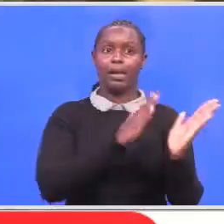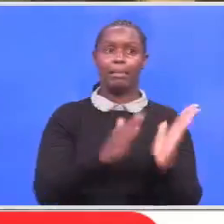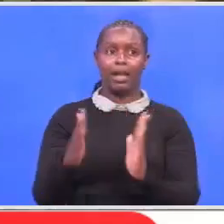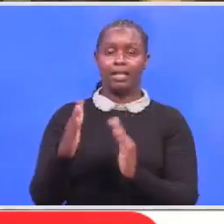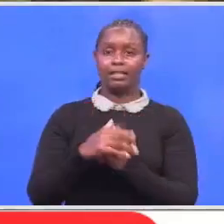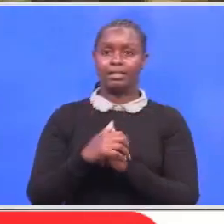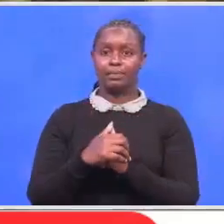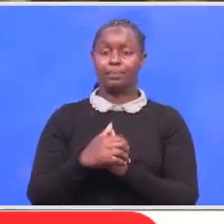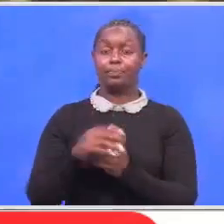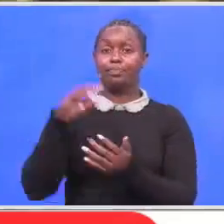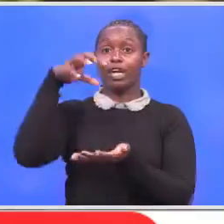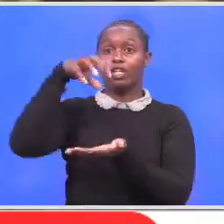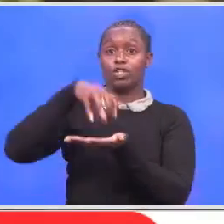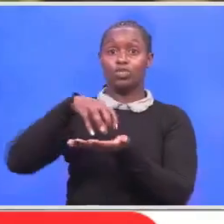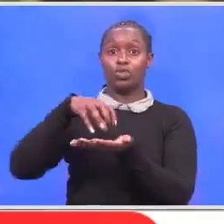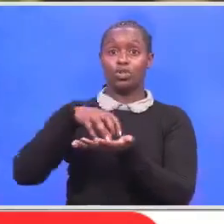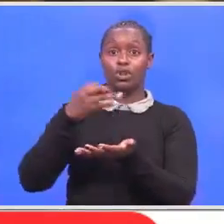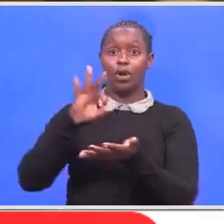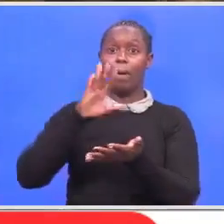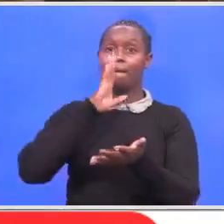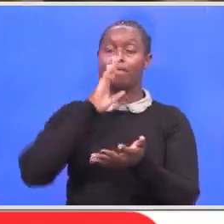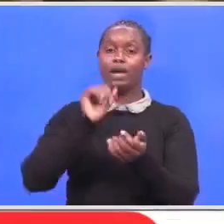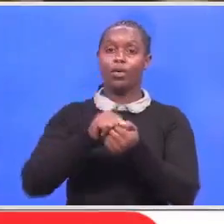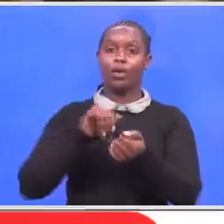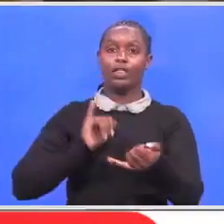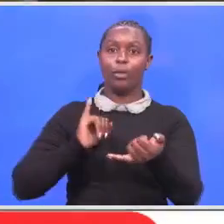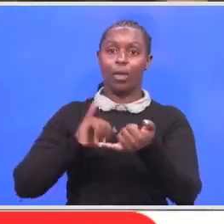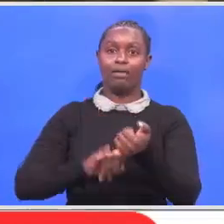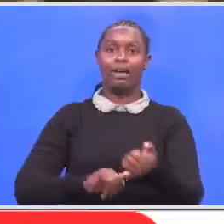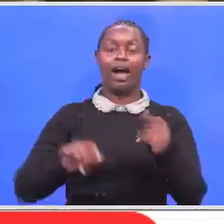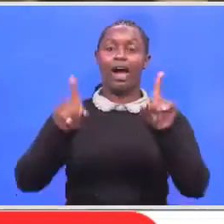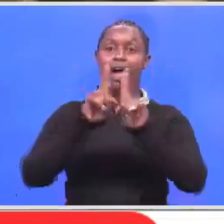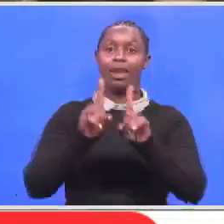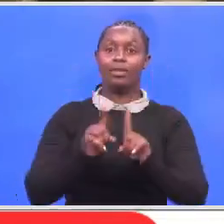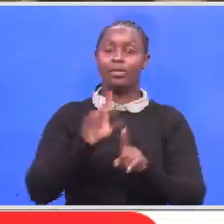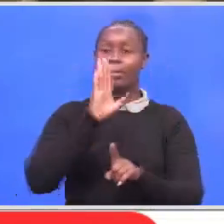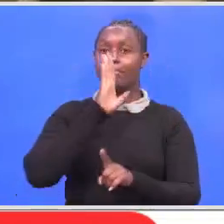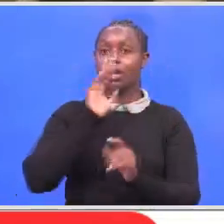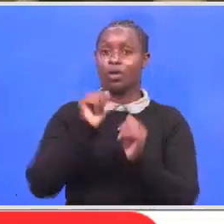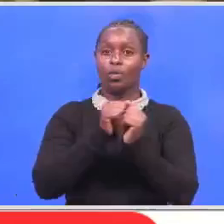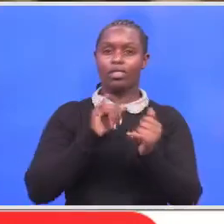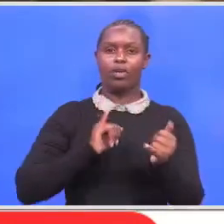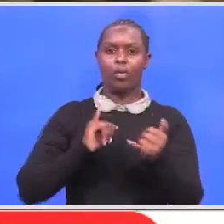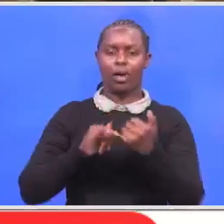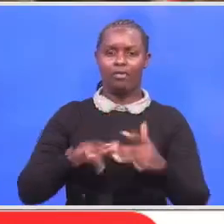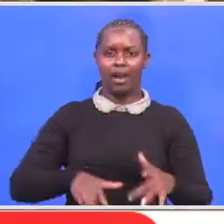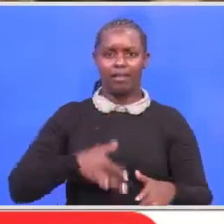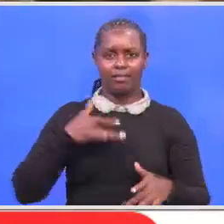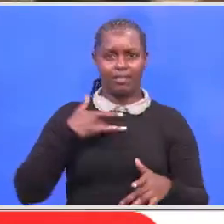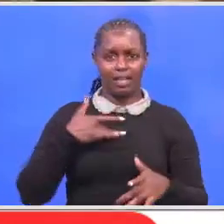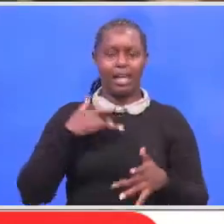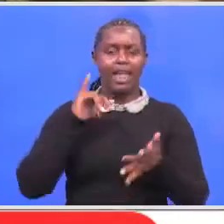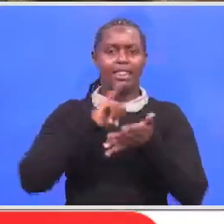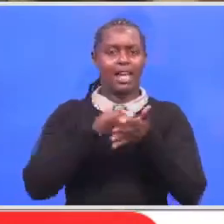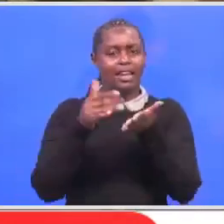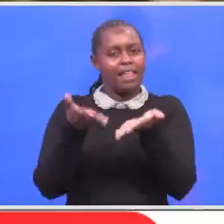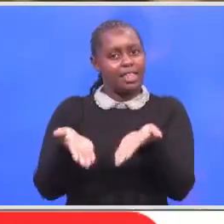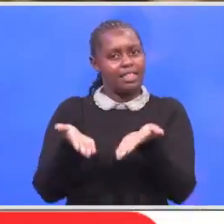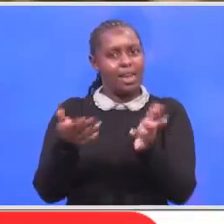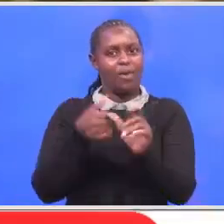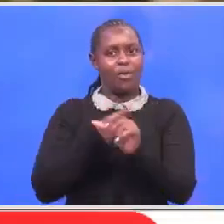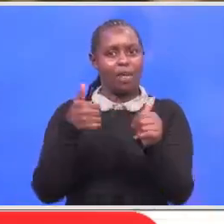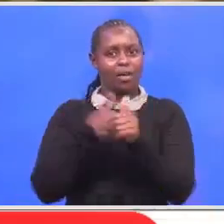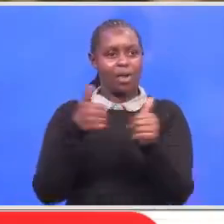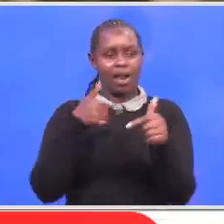hali ya kuwa na mke wako na ile utamu wa kumuhisi mke wako na ile hisia bado zipo, zinaendelea